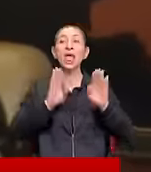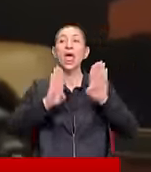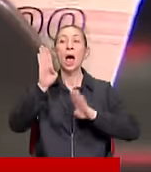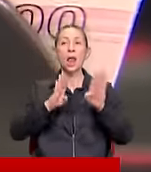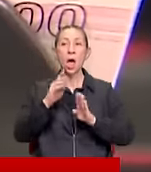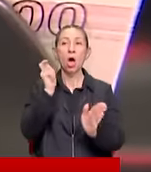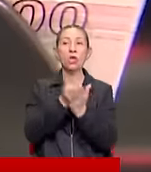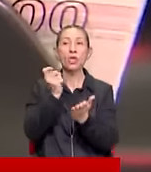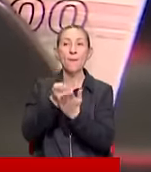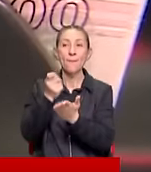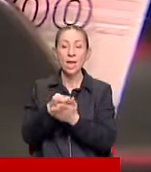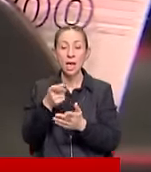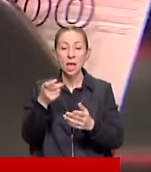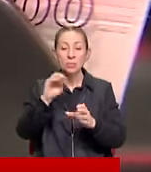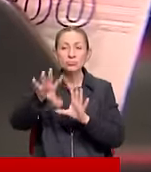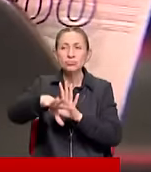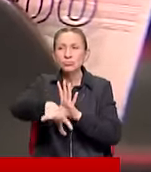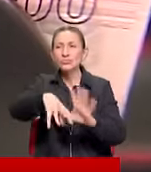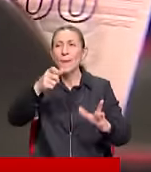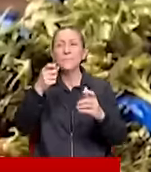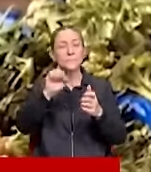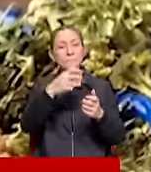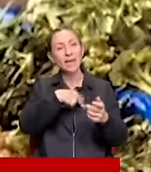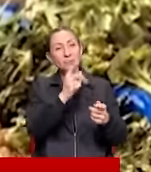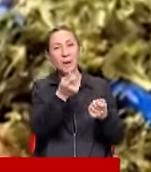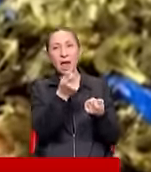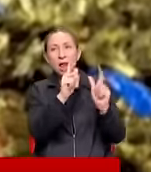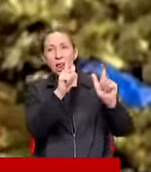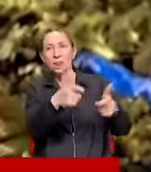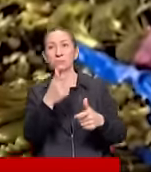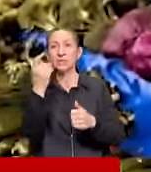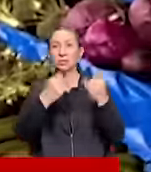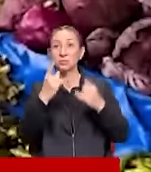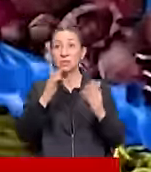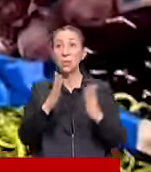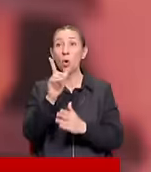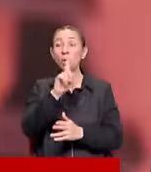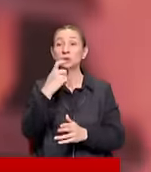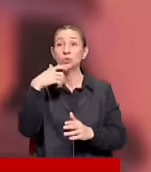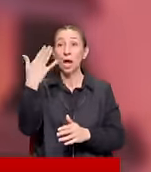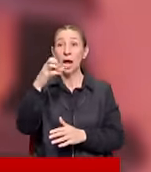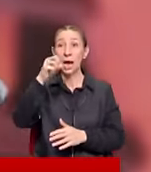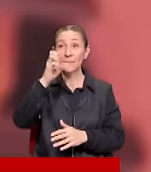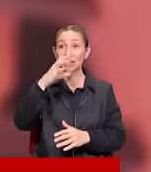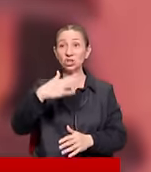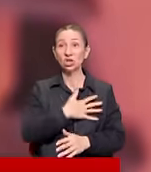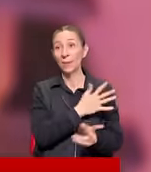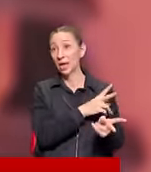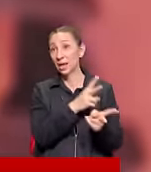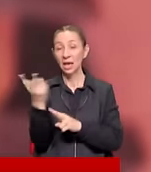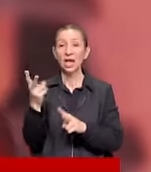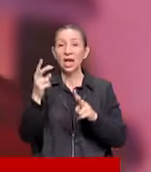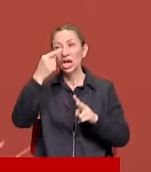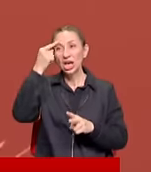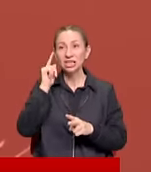ihaleler, ödemeler ve boşaltılan belediye kasaları tartışması. Bir tepkide 10 yıl sonra AK Parti'den CHP'ye geçen